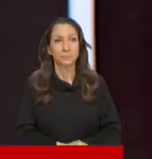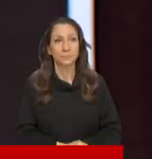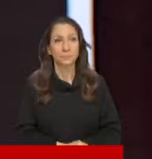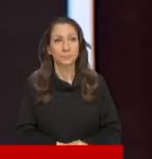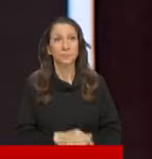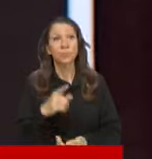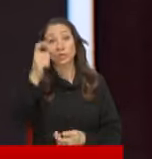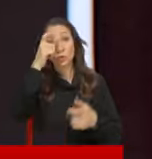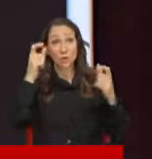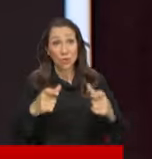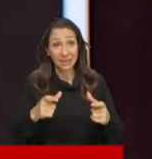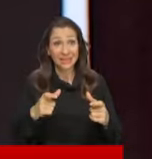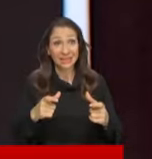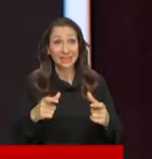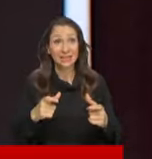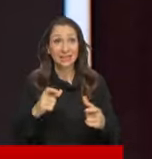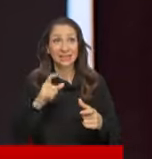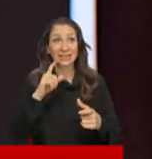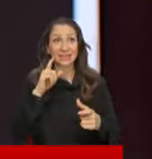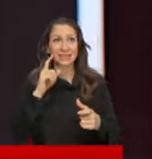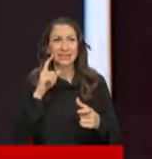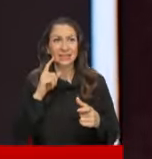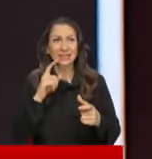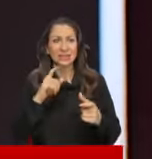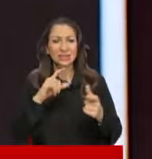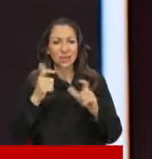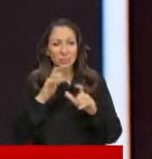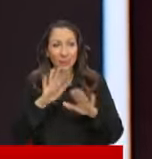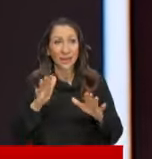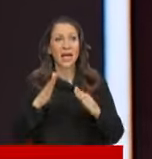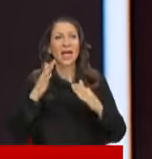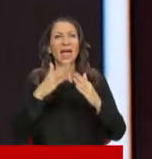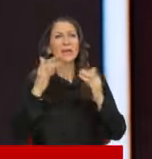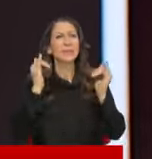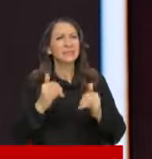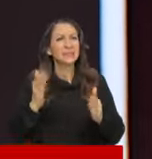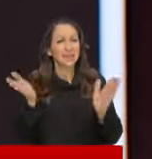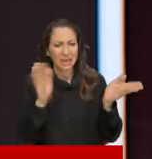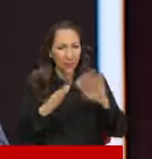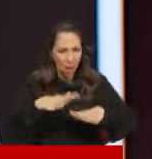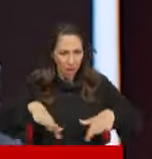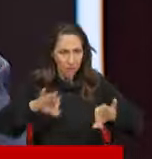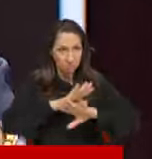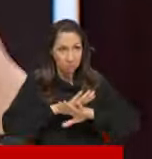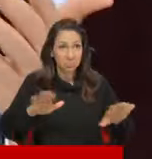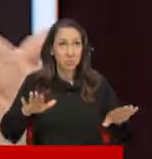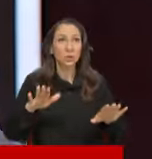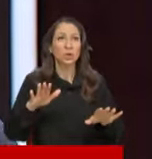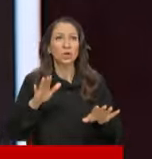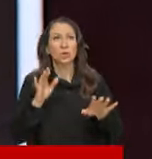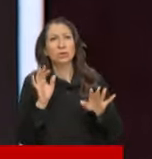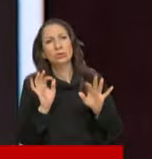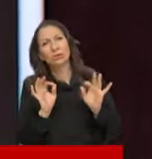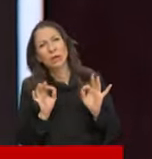ne Z ve Türkiye'nin Türkiye'nin zannediyorum şimdi ş taşınmalar bitti bina enkazları kaldırdı yıkımlar yapıldı Eee hle